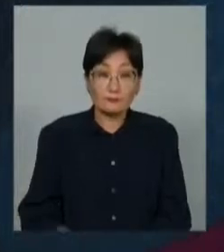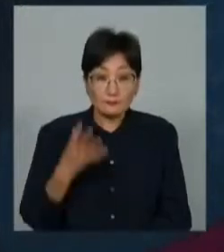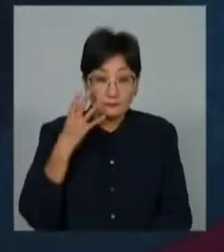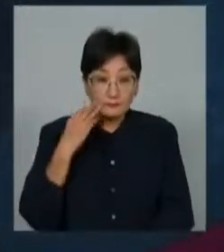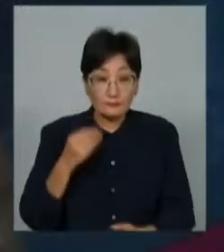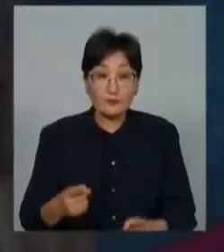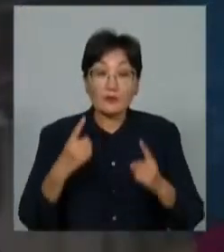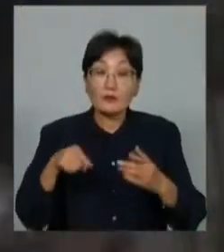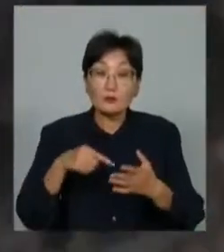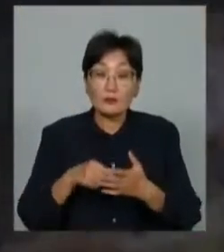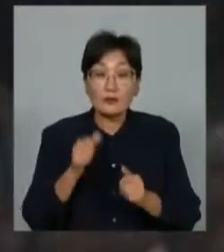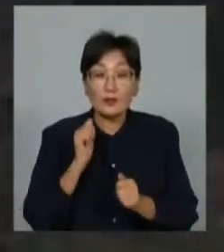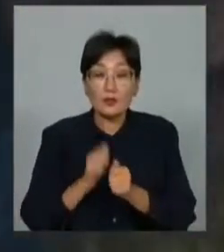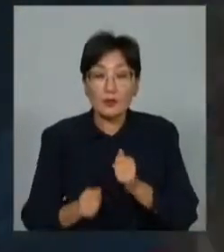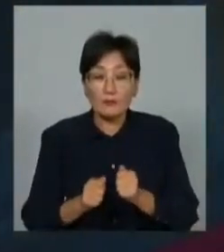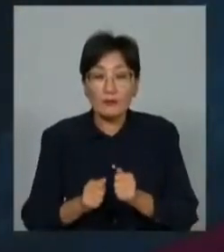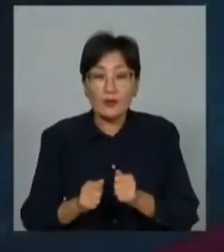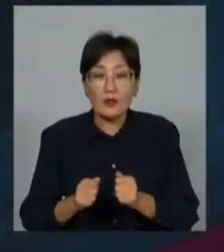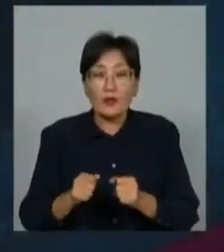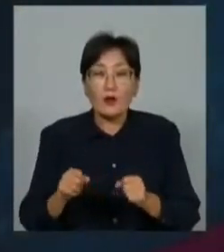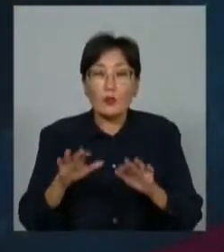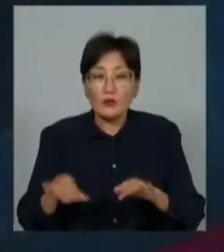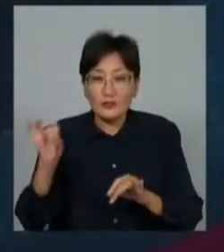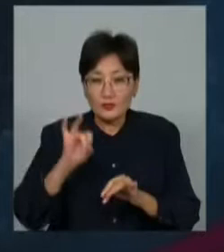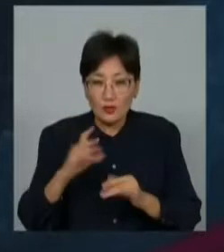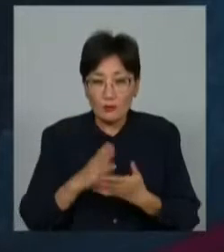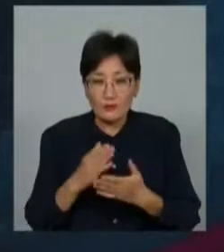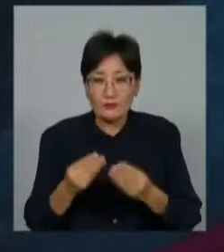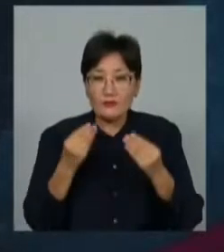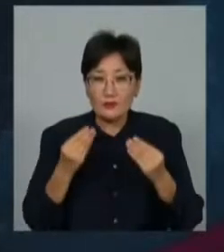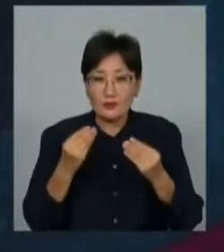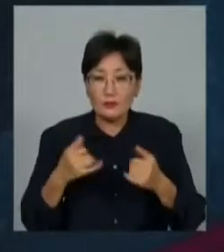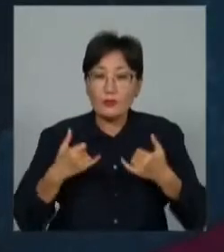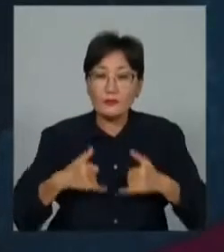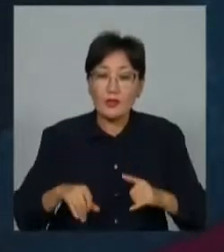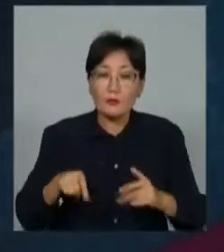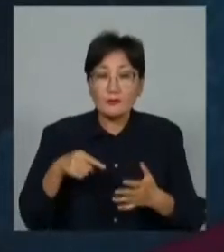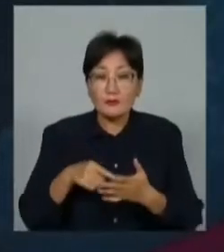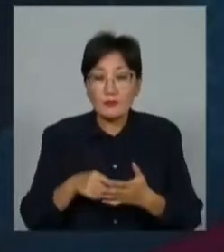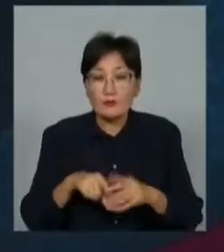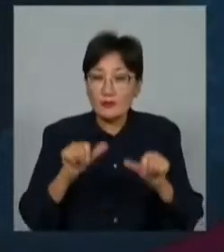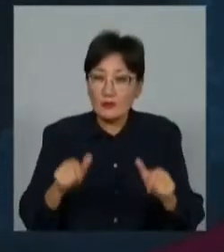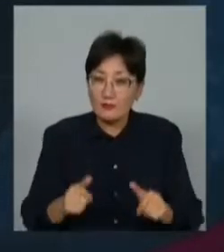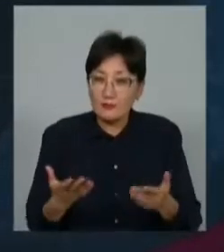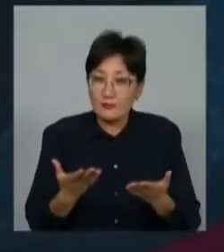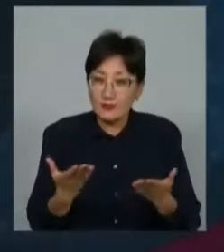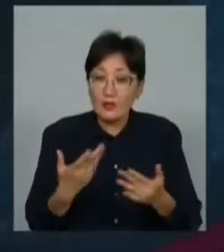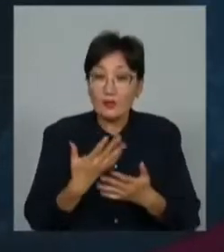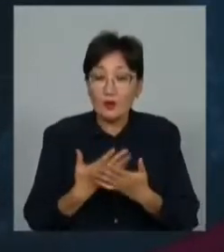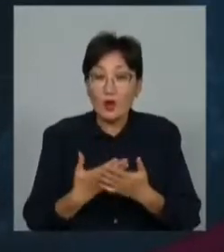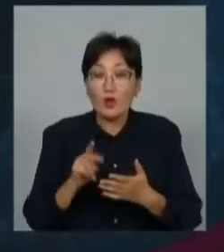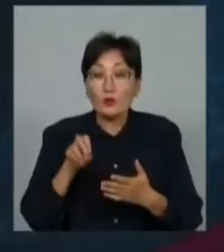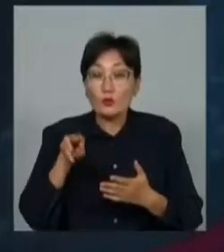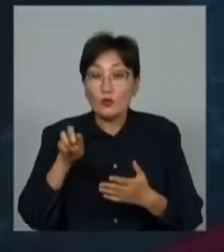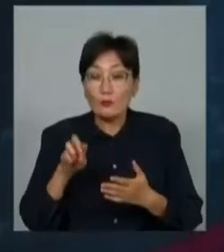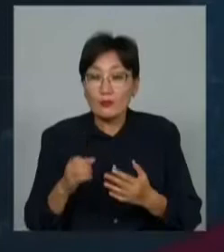Алматы алып шахар. Оның әр бұрышы тарихтан сыр шертеді. Ал көркімен көпті тамсандырған қаланың бейнесі алақандағыдай көрінетін Көктөбенің